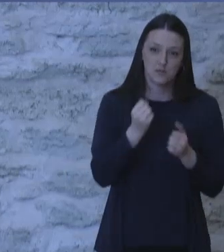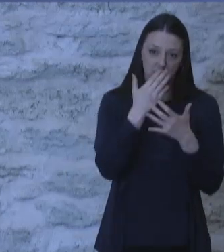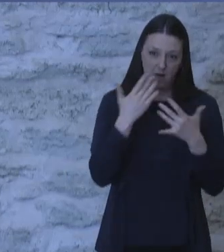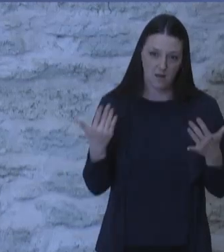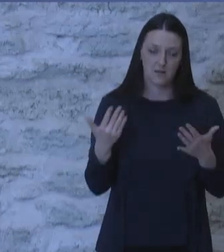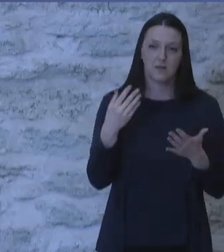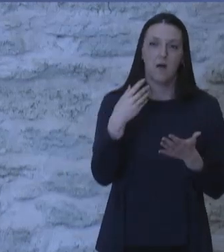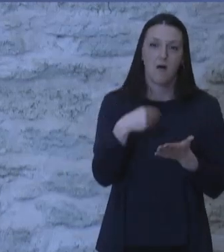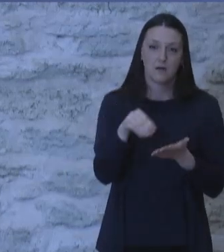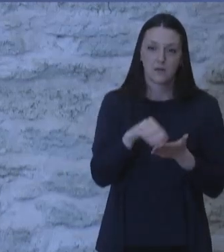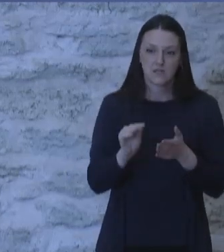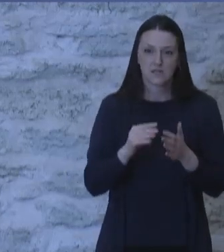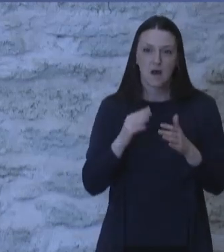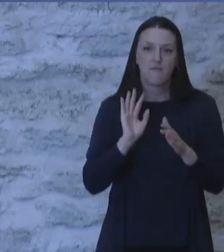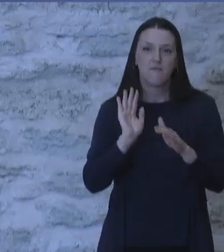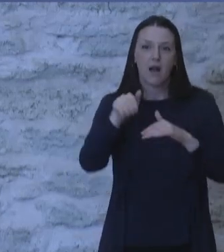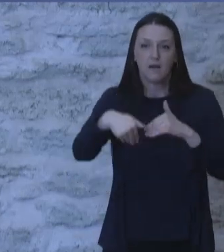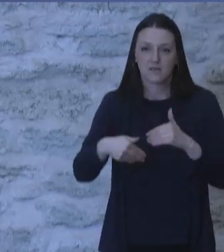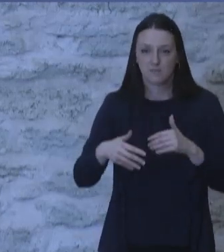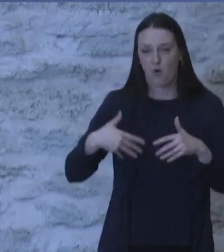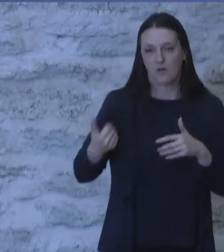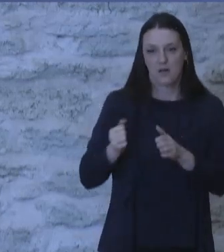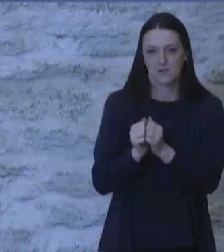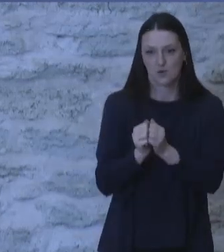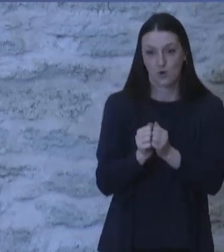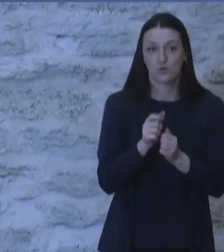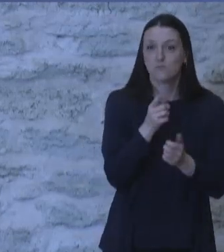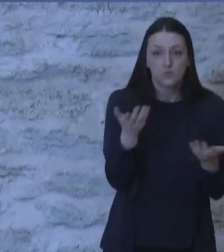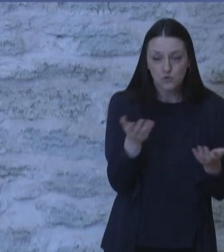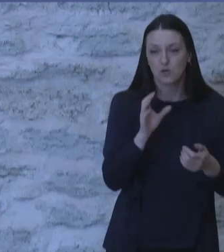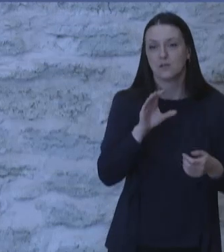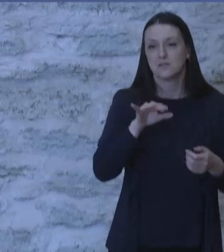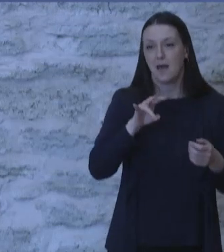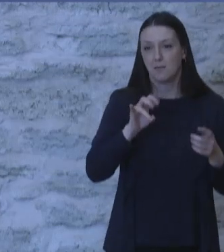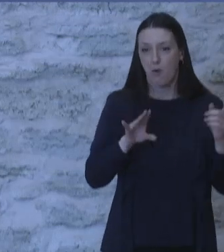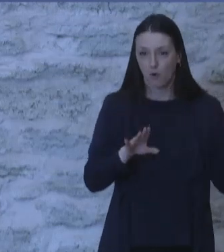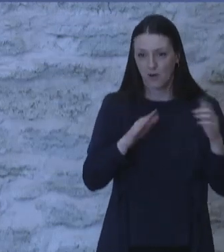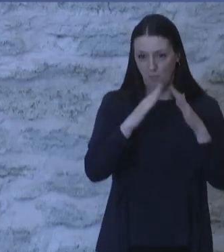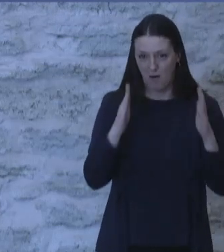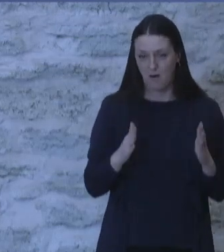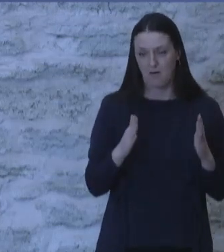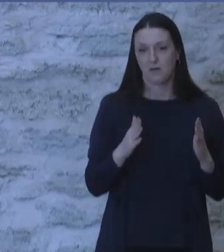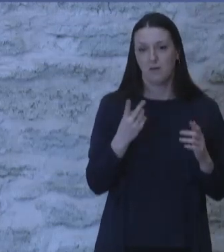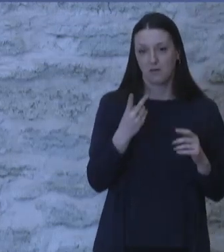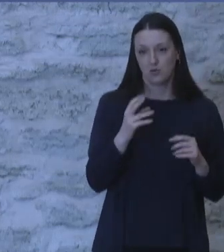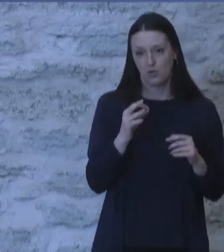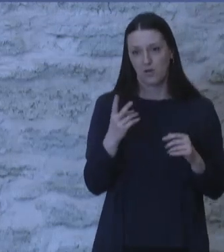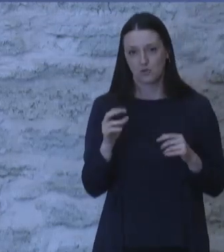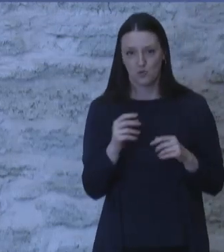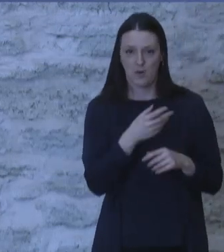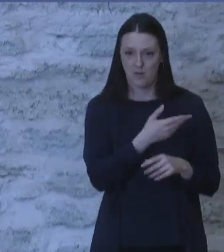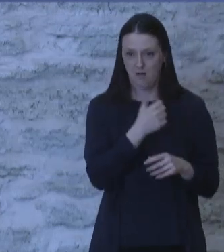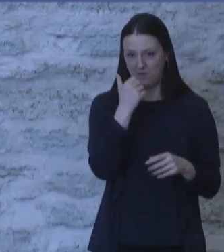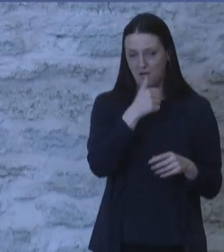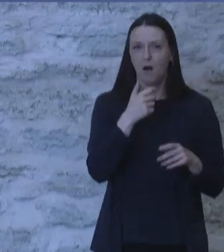tervis hoidu. Ma loodan, et see nüüd teid rahuldab Stenboki maja 20. märts 2020. Nii et jah, kella aega